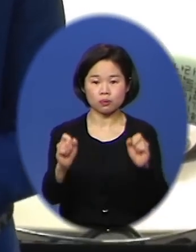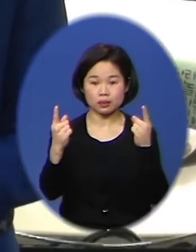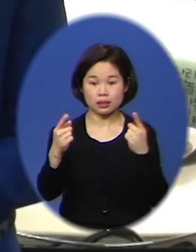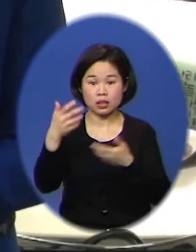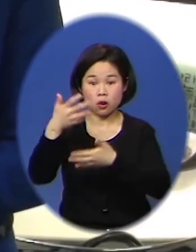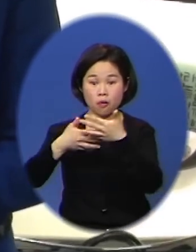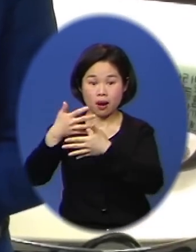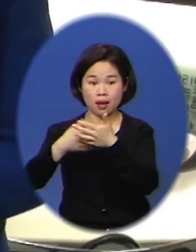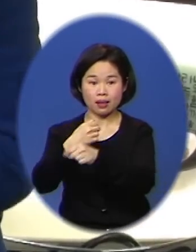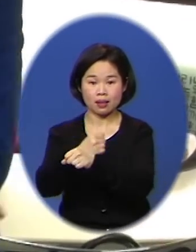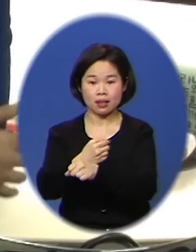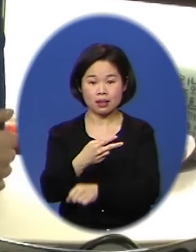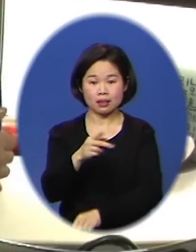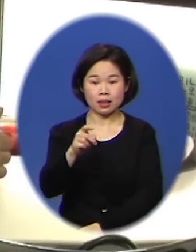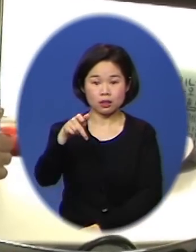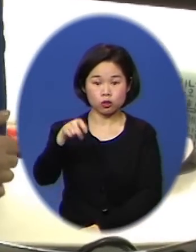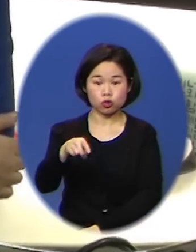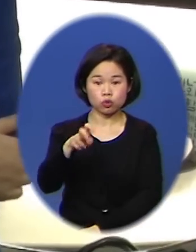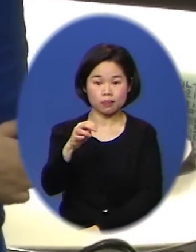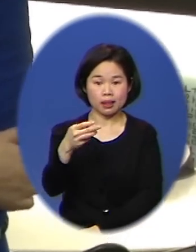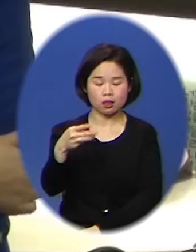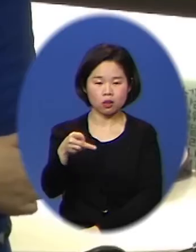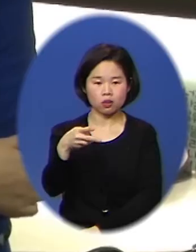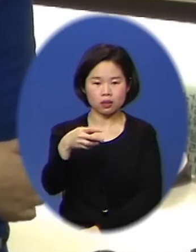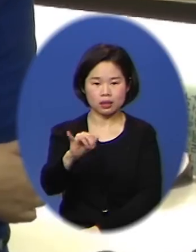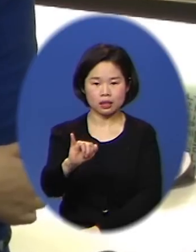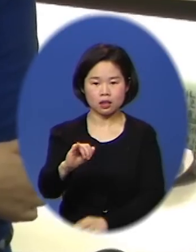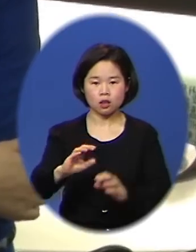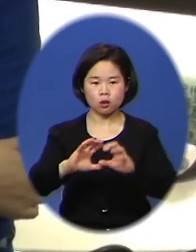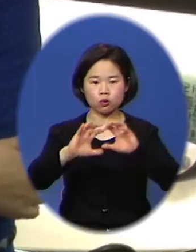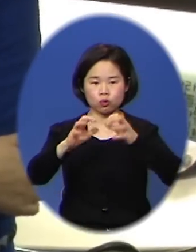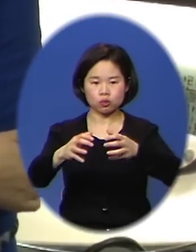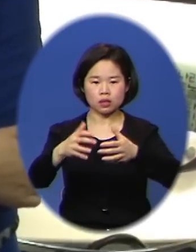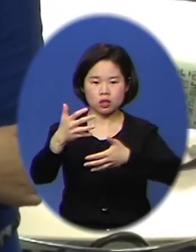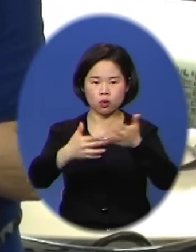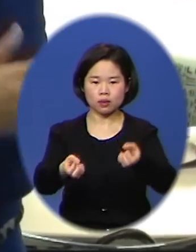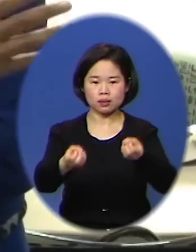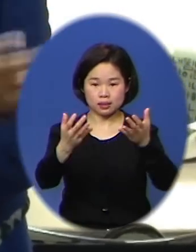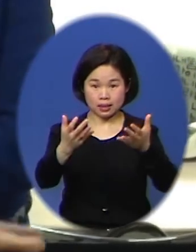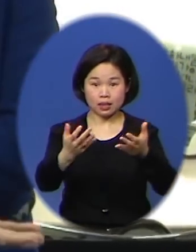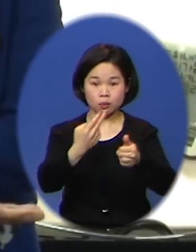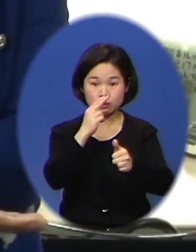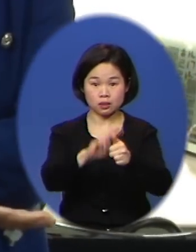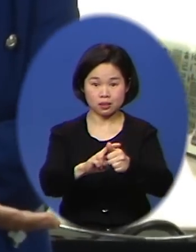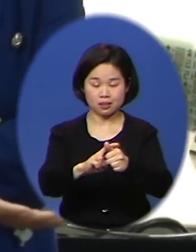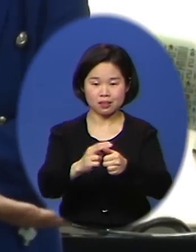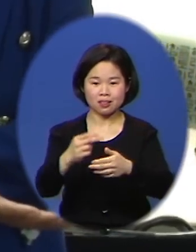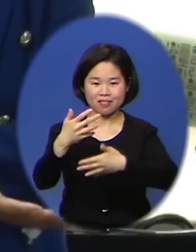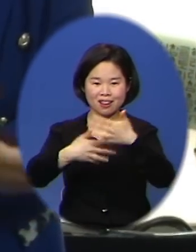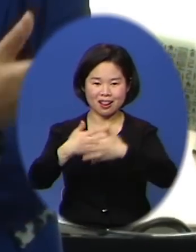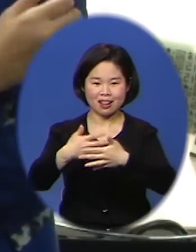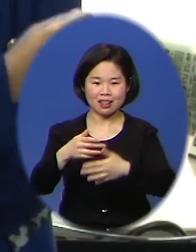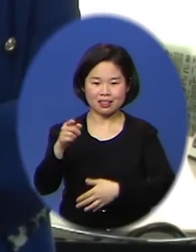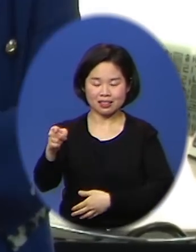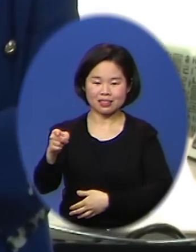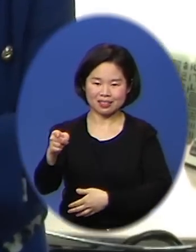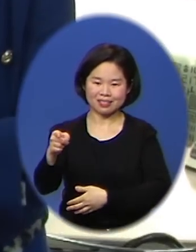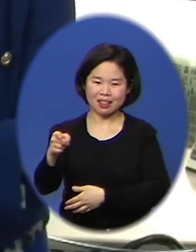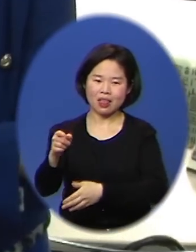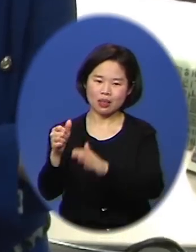들어갑니다. 다큐성 영화인데요. 그 국제영화제 초청작으로 작업이 들어가서 오늘 그 제작사 대표님과 또